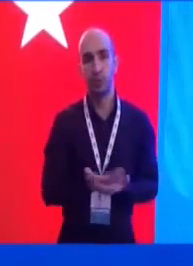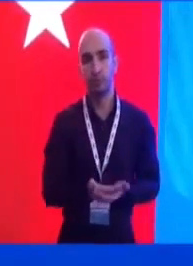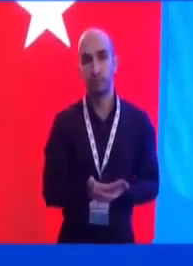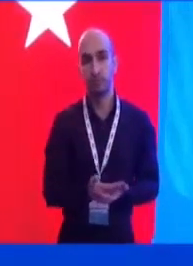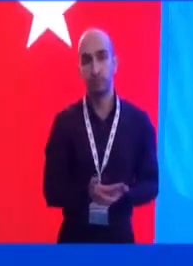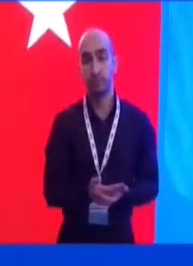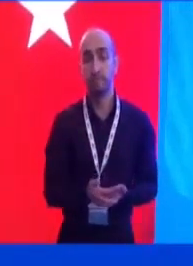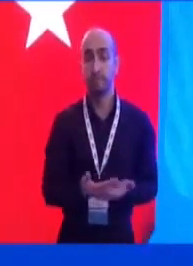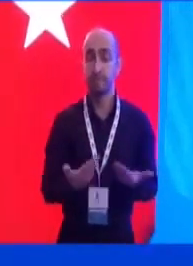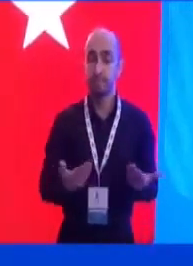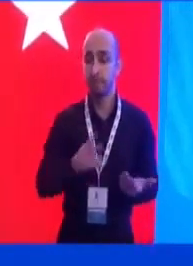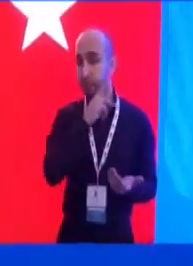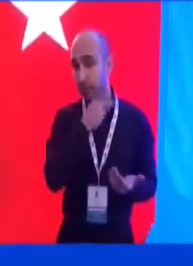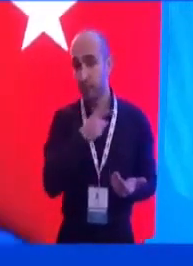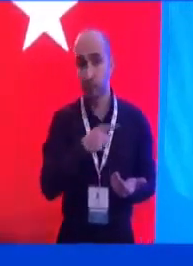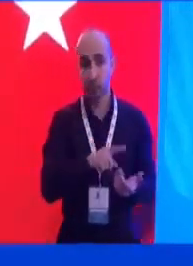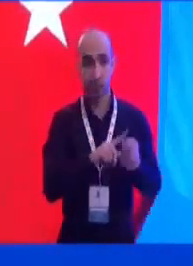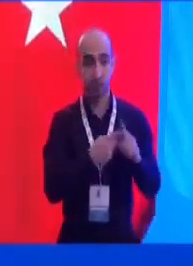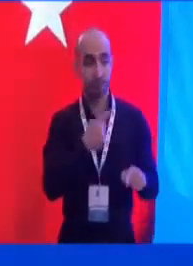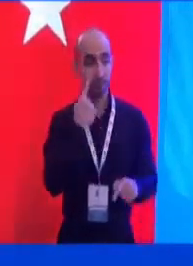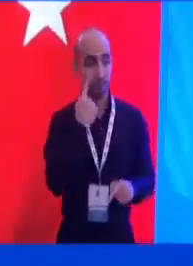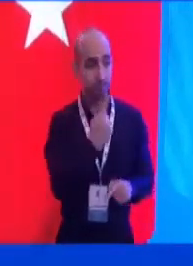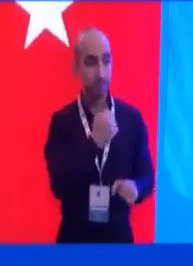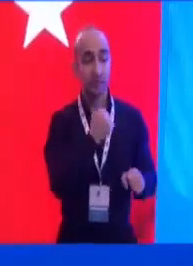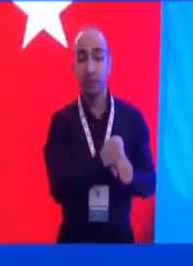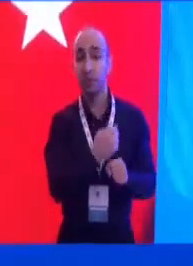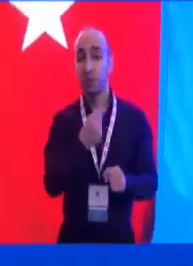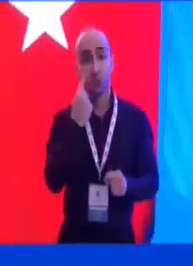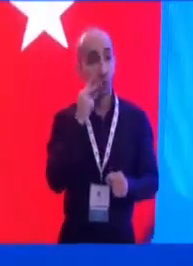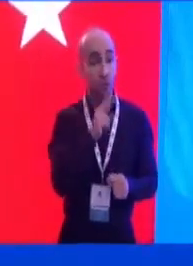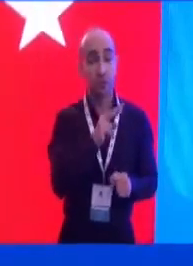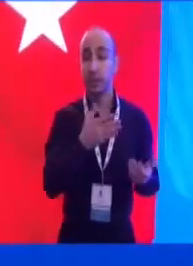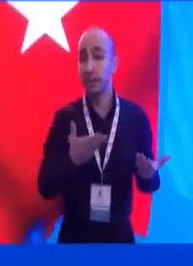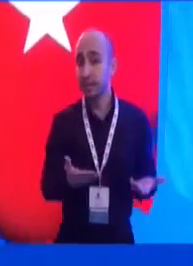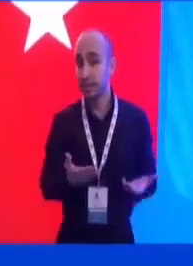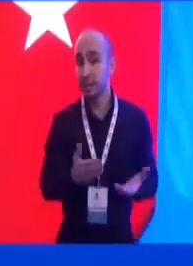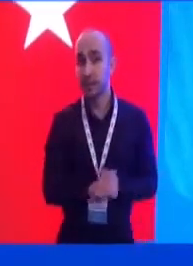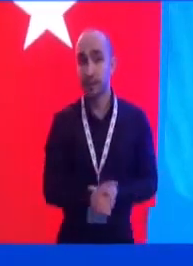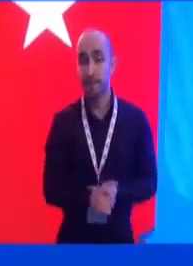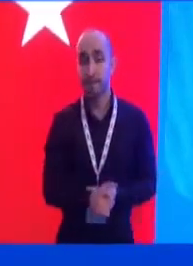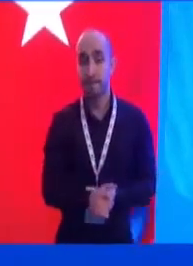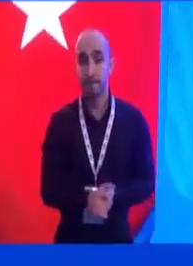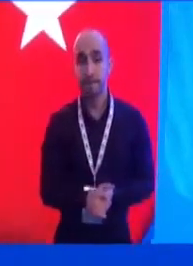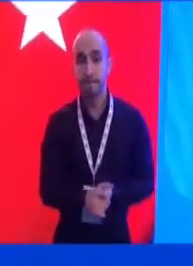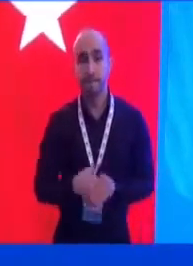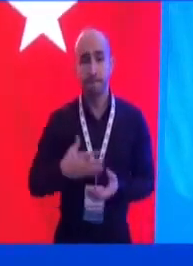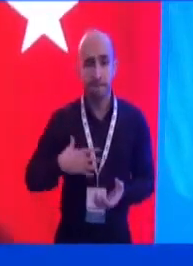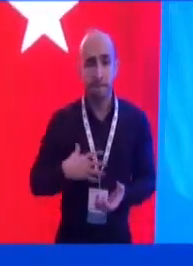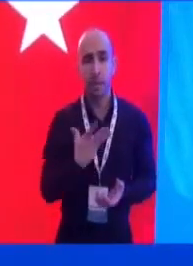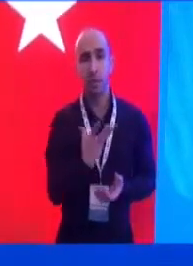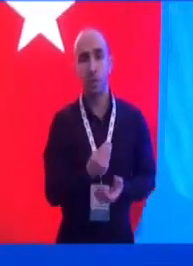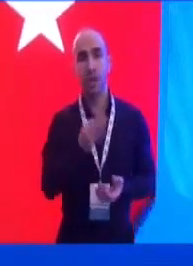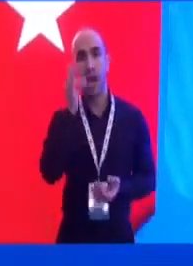Maalesef değerli arkadaşlar, bugünkü siyaset sahnesinde genel olarak gördüğümüz ağırlıklı olarak erkeklerin